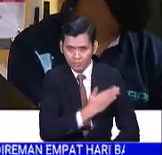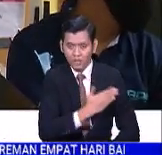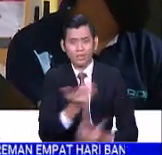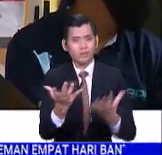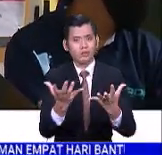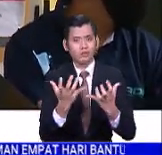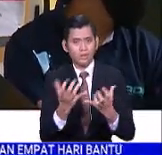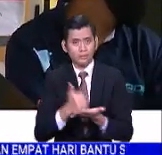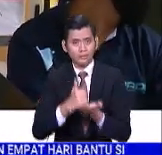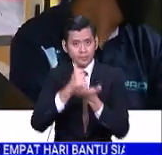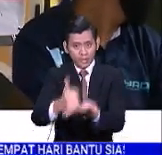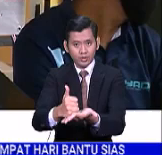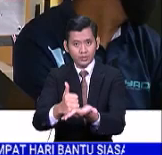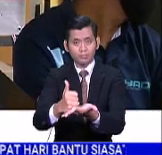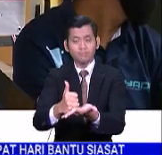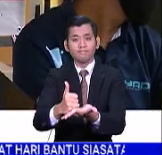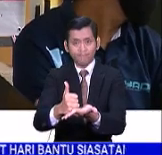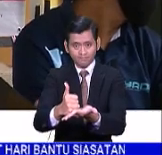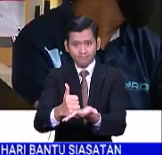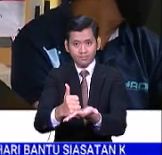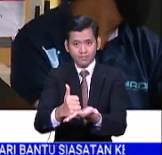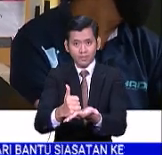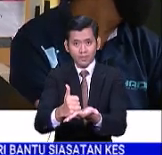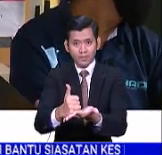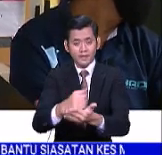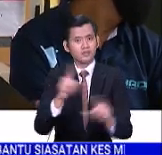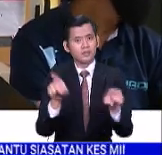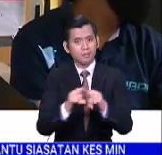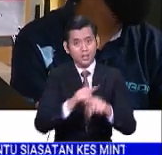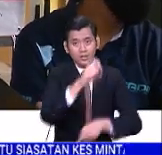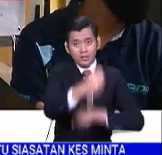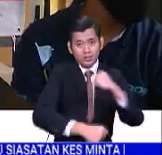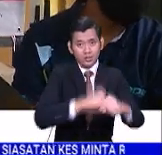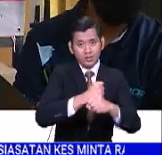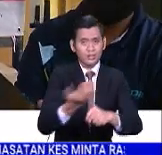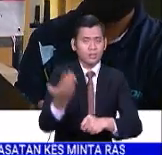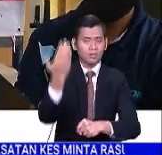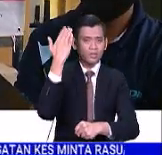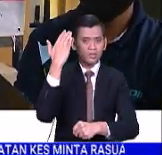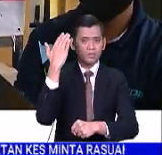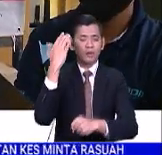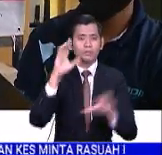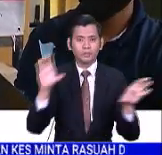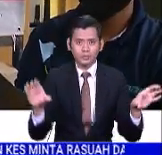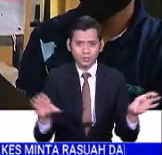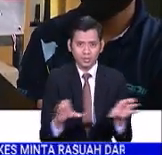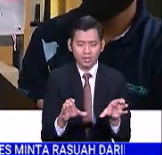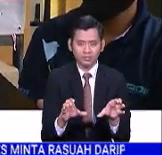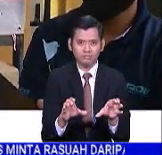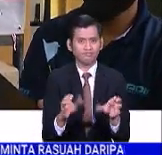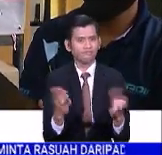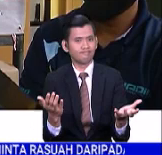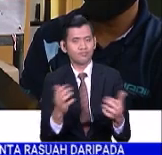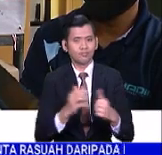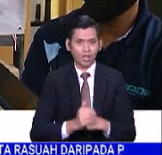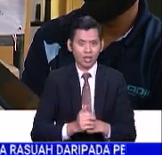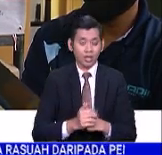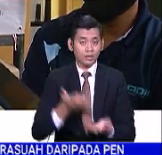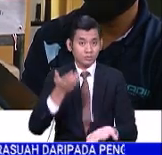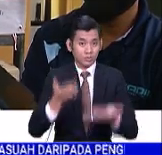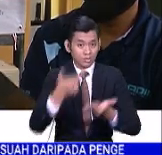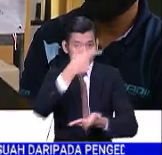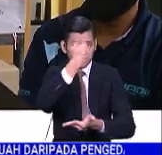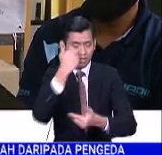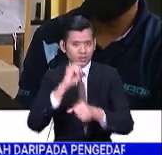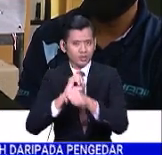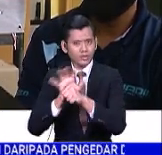Memang turun daripada sebelum ni pun, tahun-tahun yang lepas pun, memang turun. Tak kira lah sama ada kerana